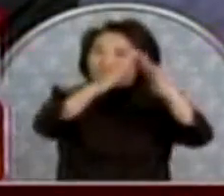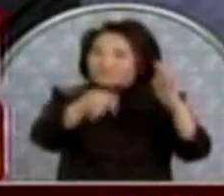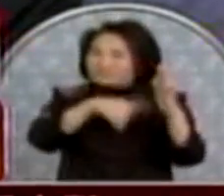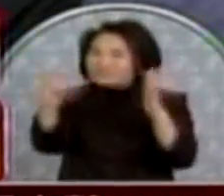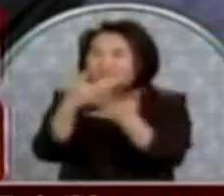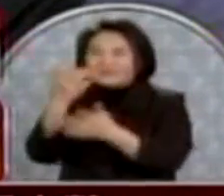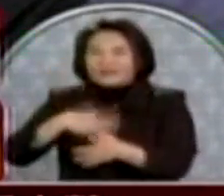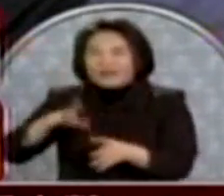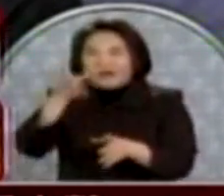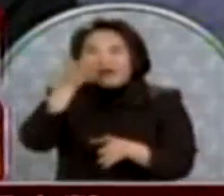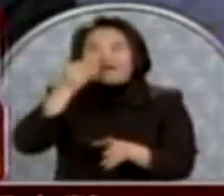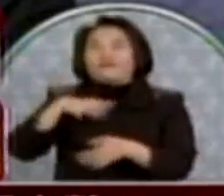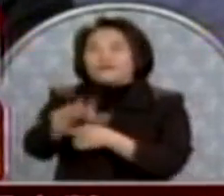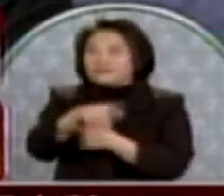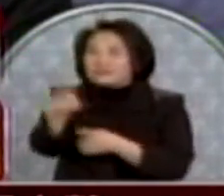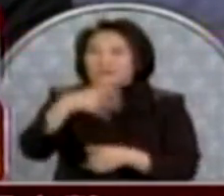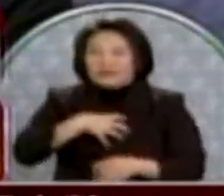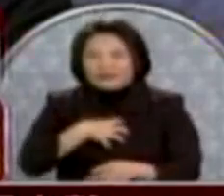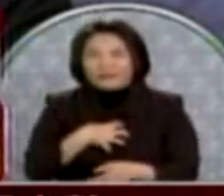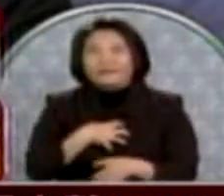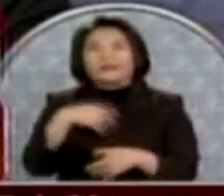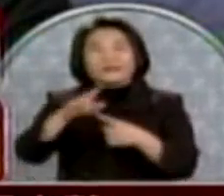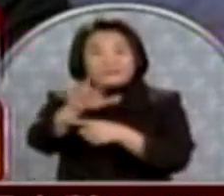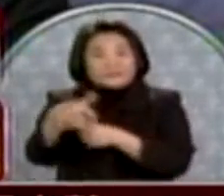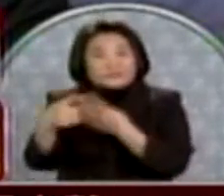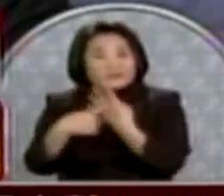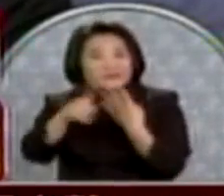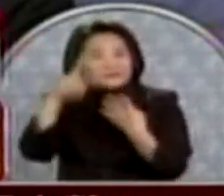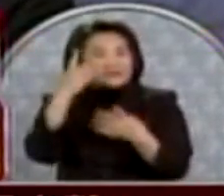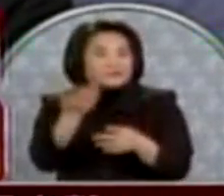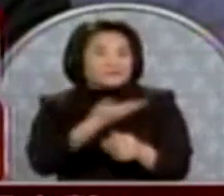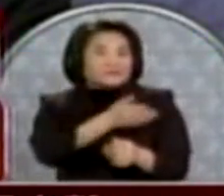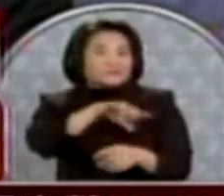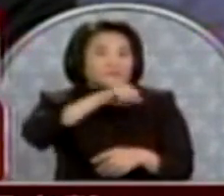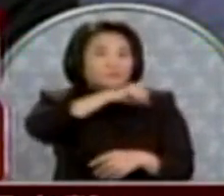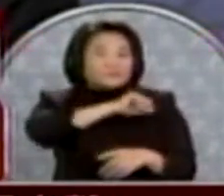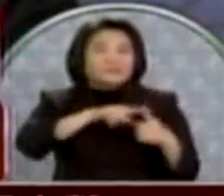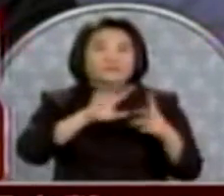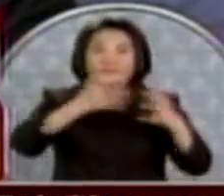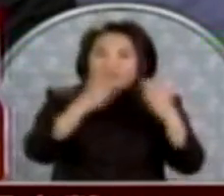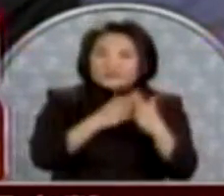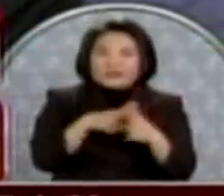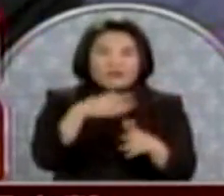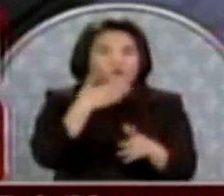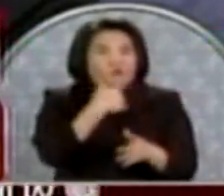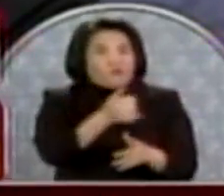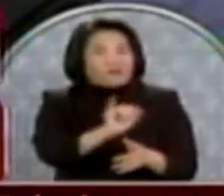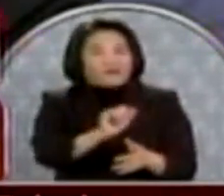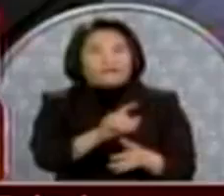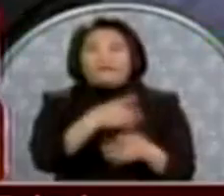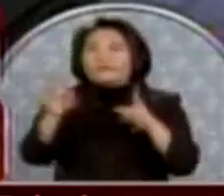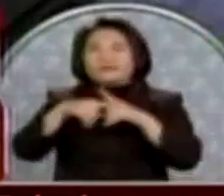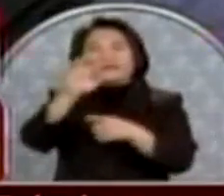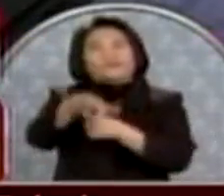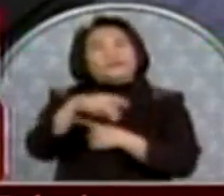人了解做农的辛苦，以及农业可以给我们的国家给我们的社会带来什么样的效益。很多人觉得农业好像